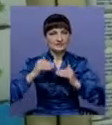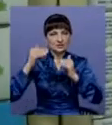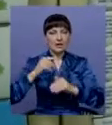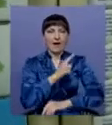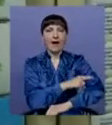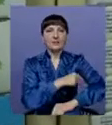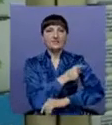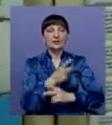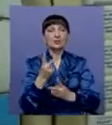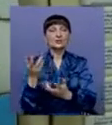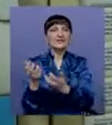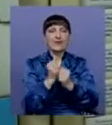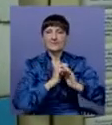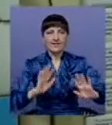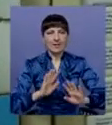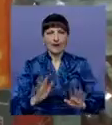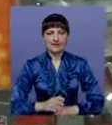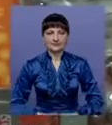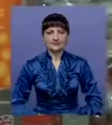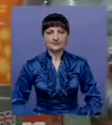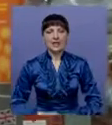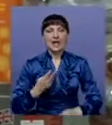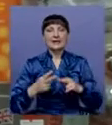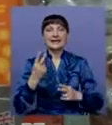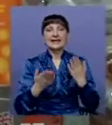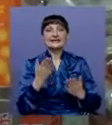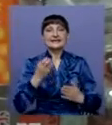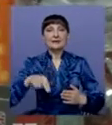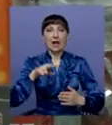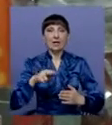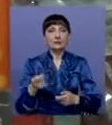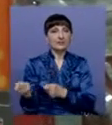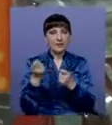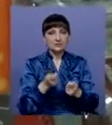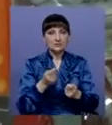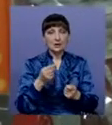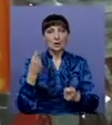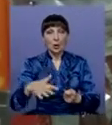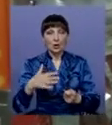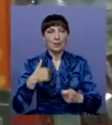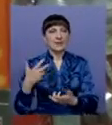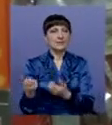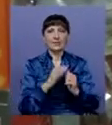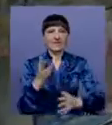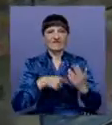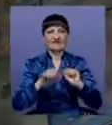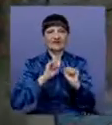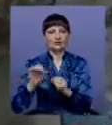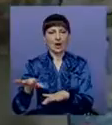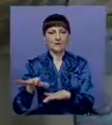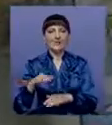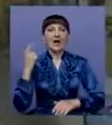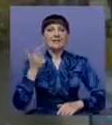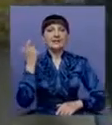аптека просто не принимает товар. Если со склада приходит выше цена, то мы не принимаем этот товар, также возвращаем. Владелец